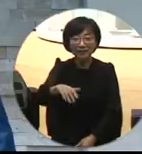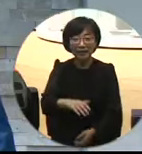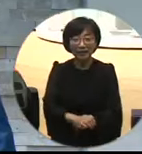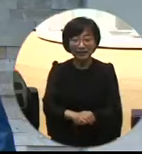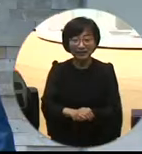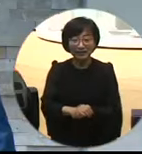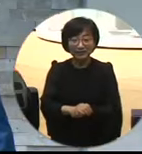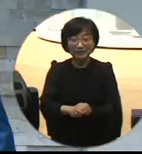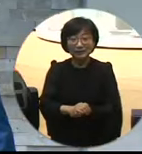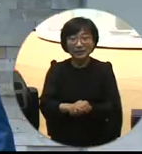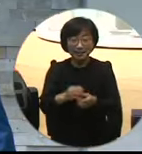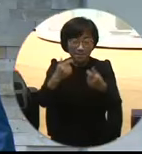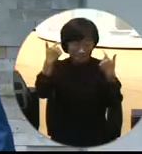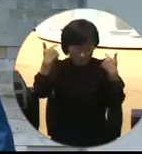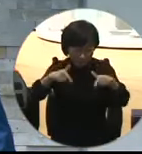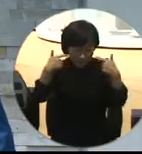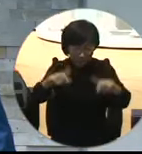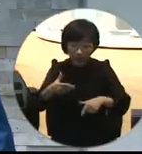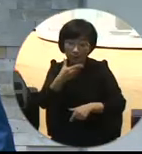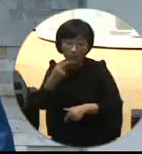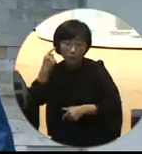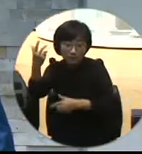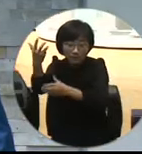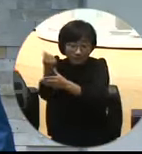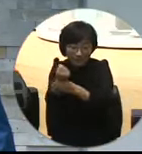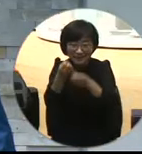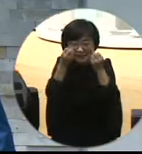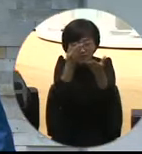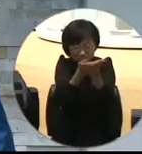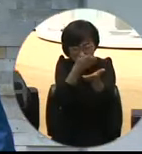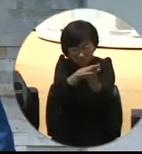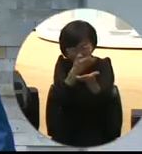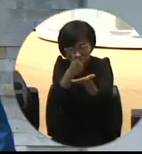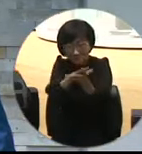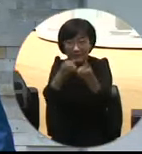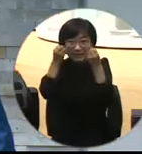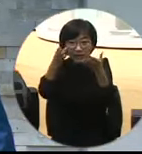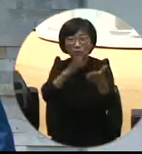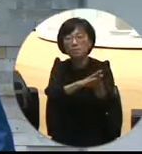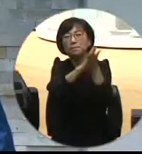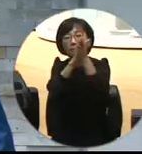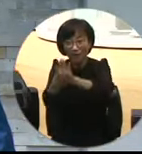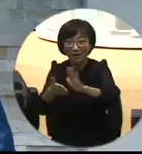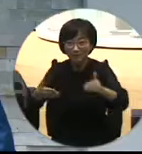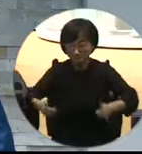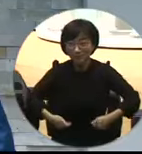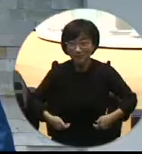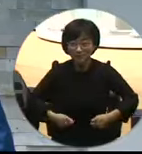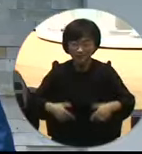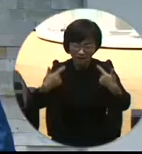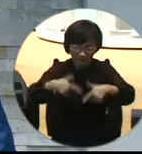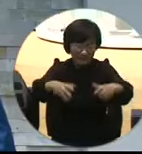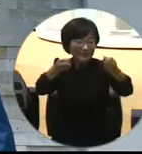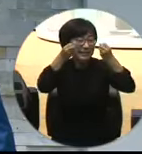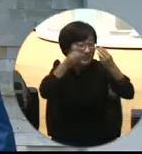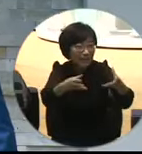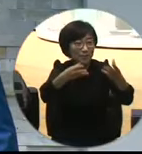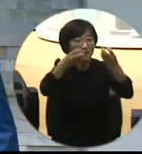변합니다. 매일매일 새롭게 보고만 해서 새로운 변화, 새로운 도전, 새롭게.